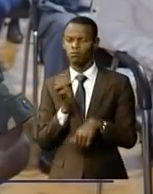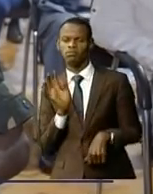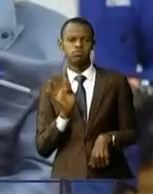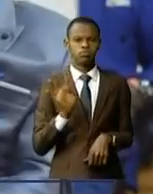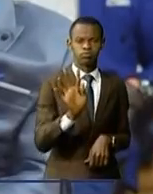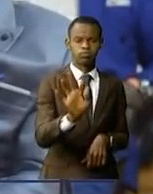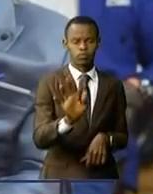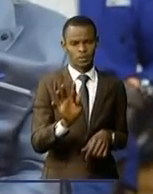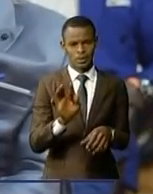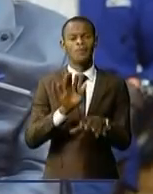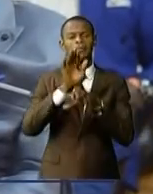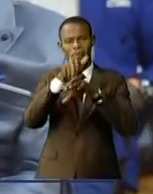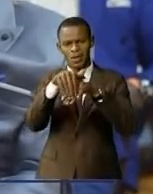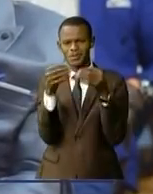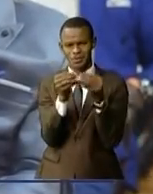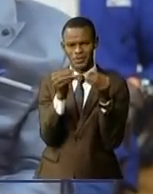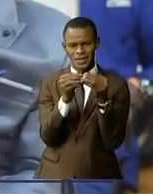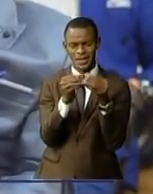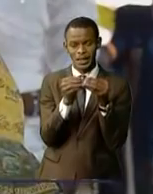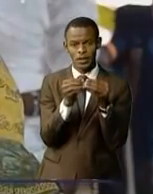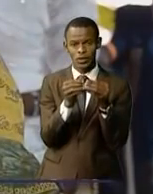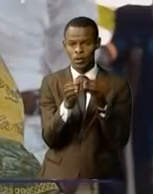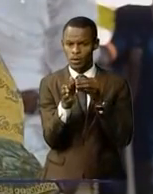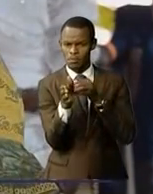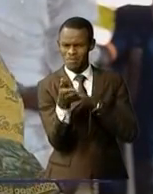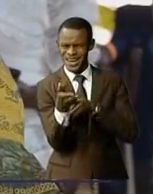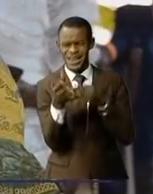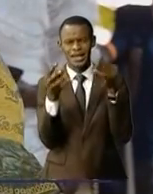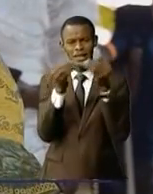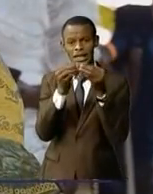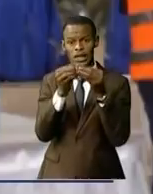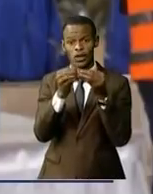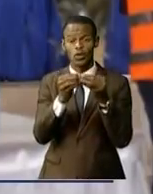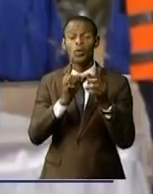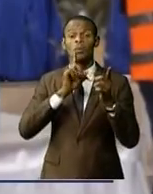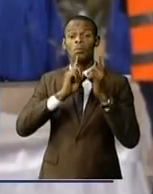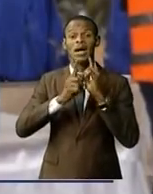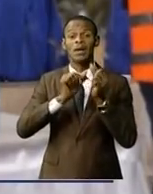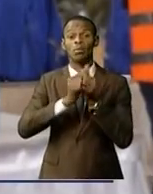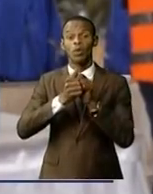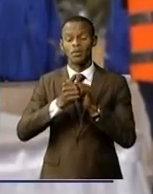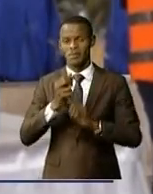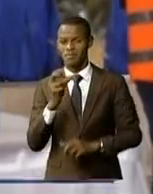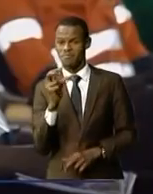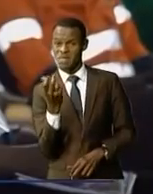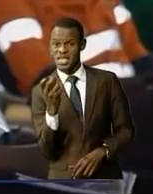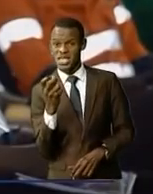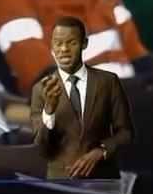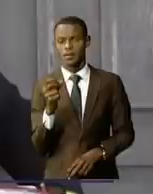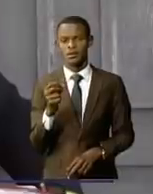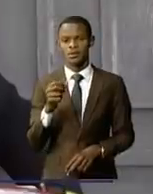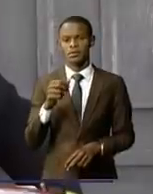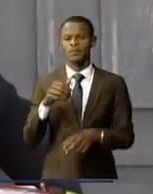part active aux festivités qui ont marqué la matinée minière, matinée organisée par la firme aurifère Kibali Gold Mine dans la cité cosmopolite de